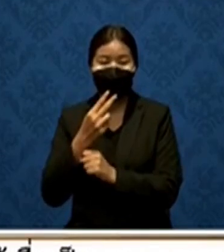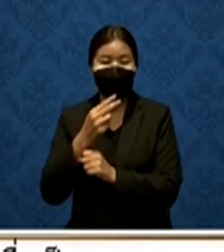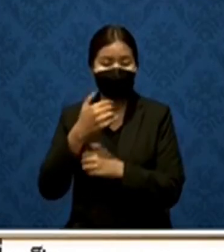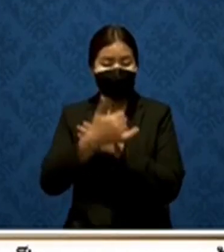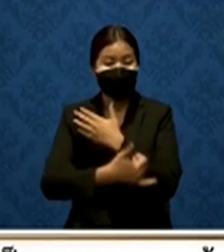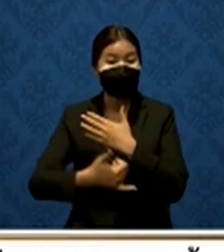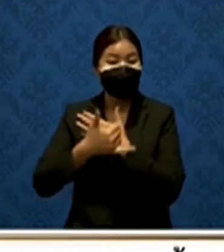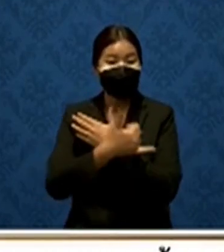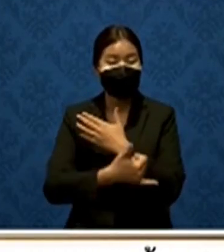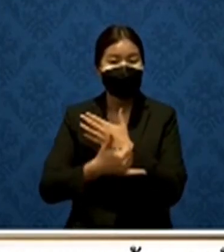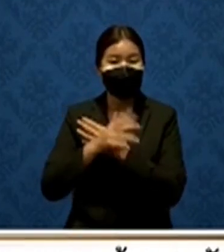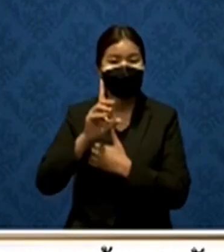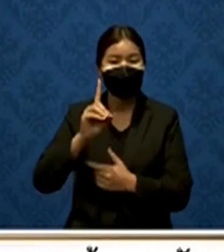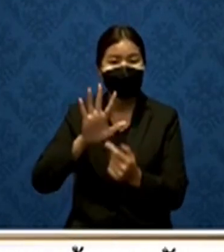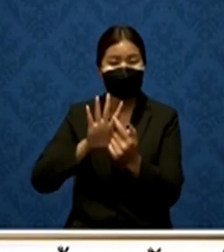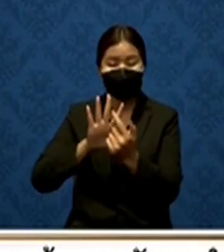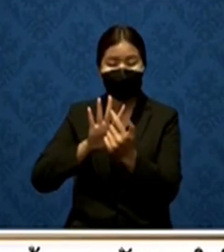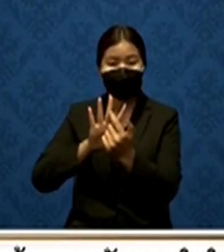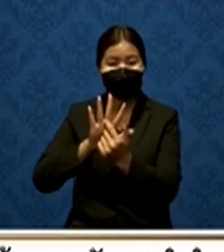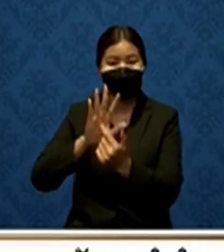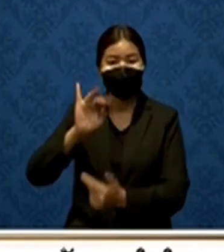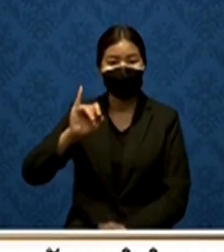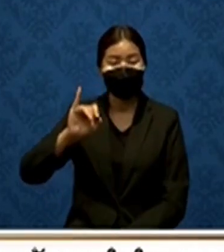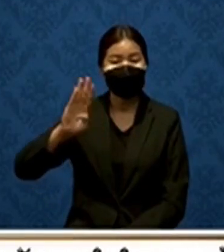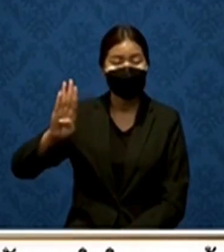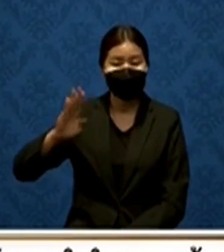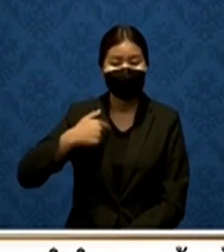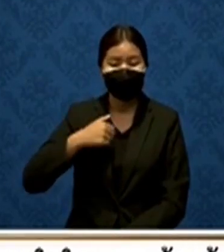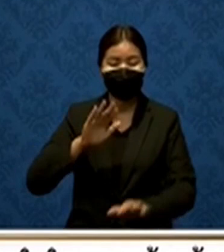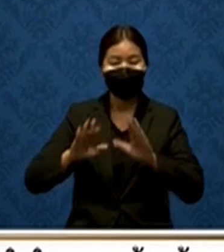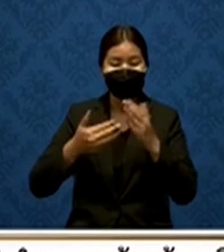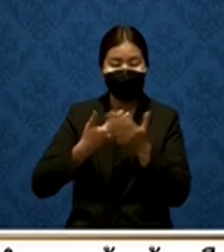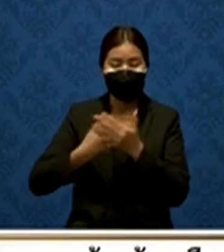ึน 59%คือพดตัเลขตรมๆ คือ 60%